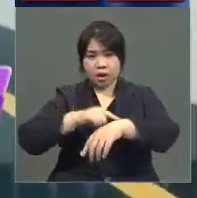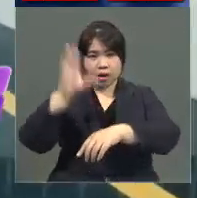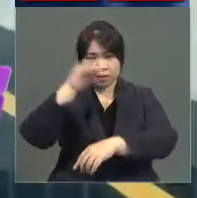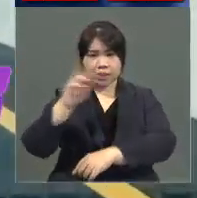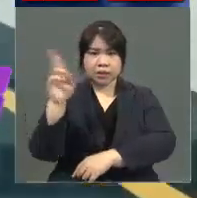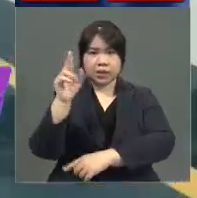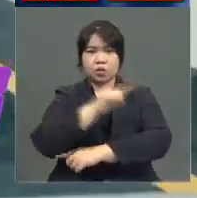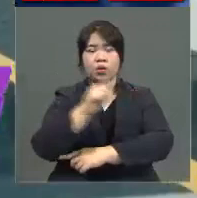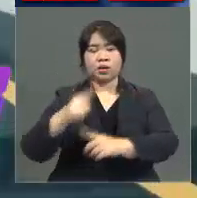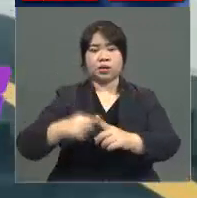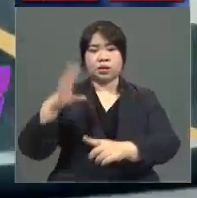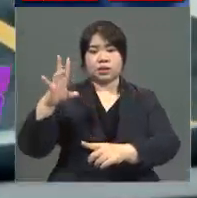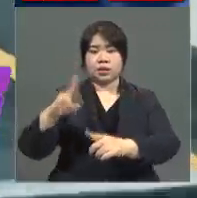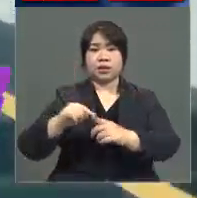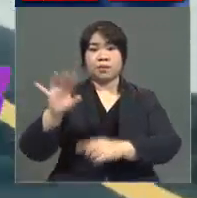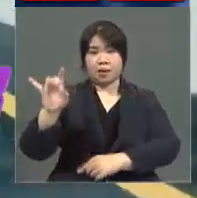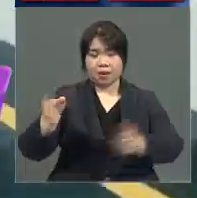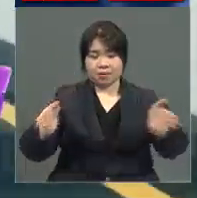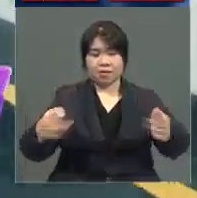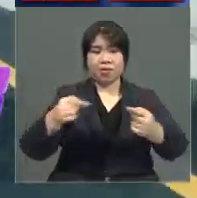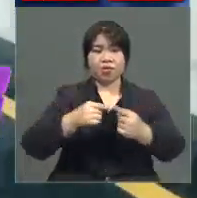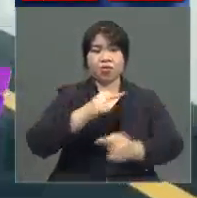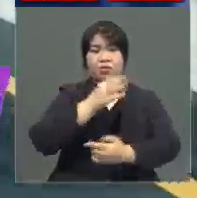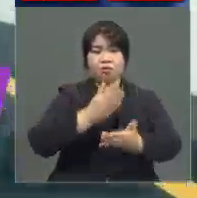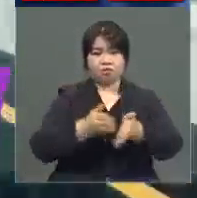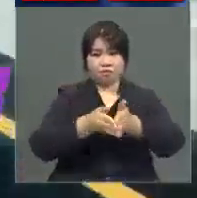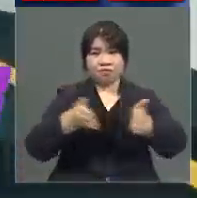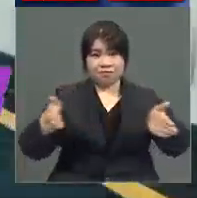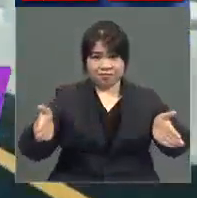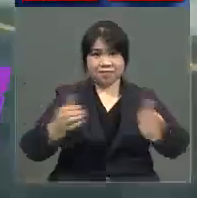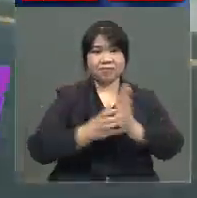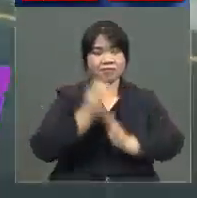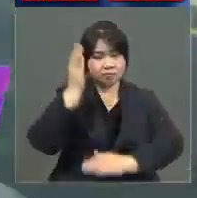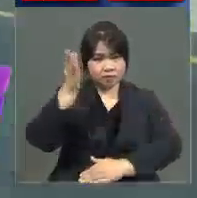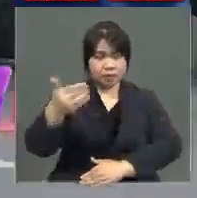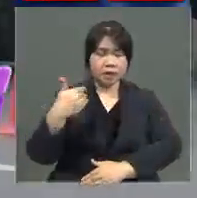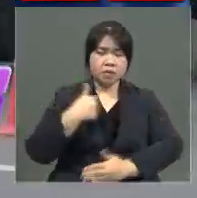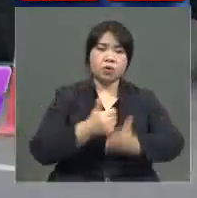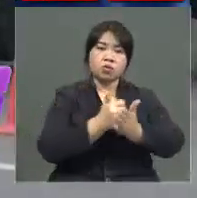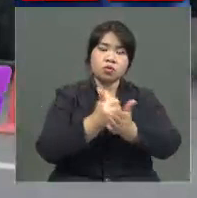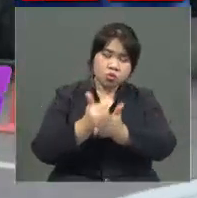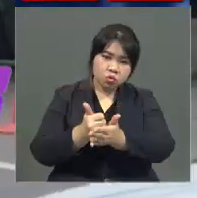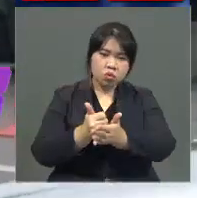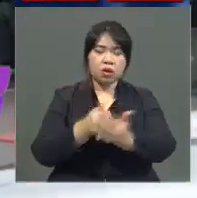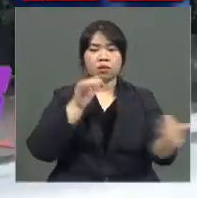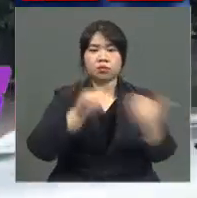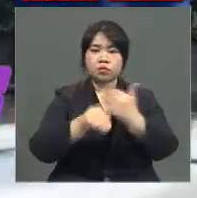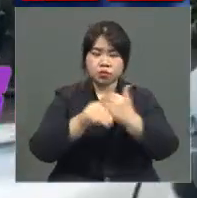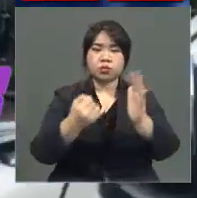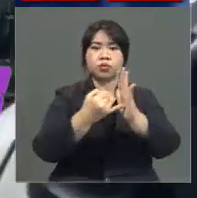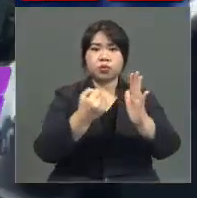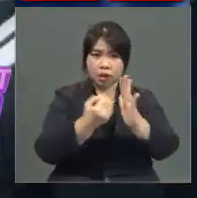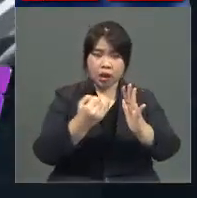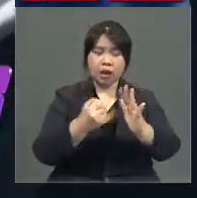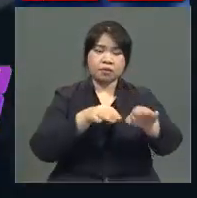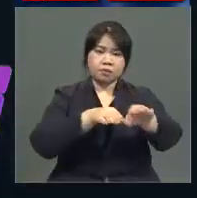24นาฬิกาวันที่8กรกฎาคมก็คือในช่วงวันหยุดยาวสัปดาห์หน้านะคะเพื่ออำนวยความสะดวกในการเดินทางให้กับประชาชนบรรเทา